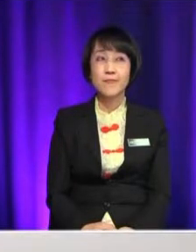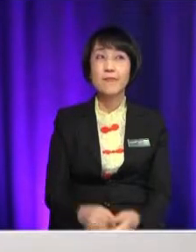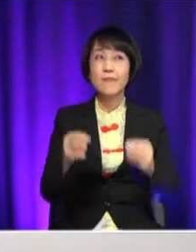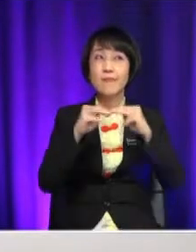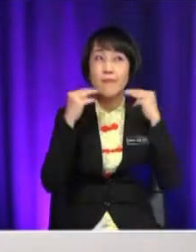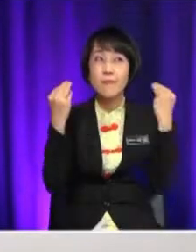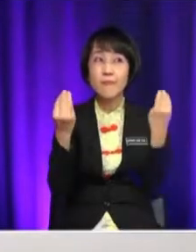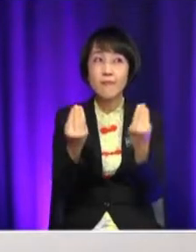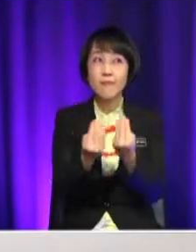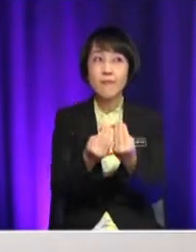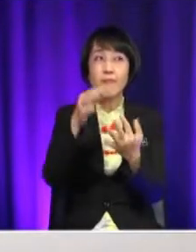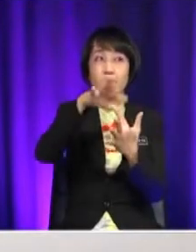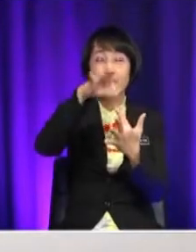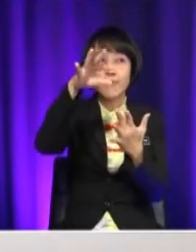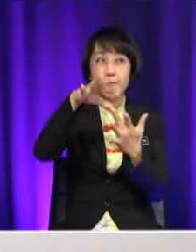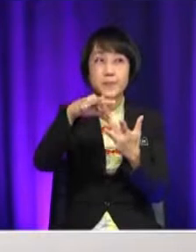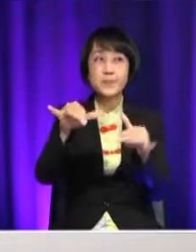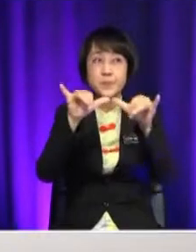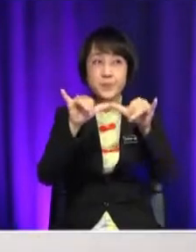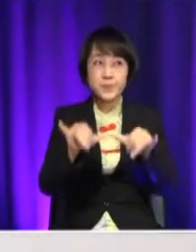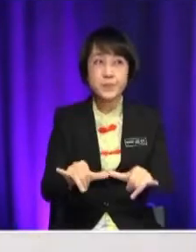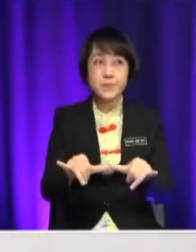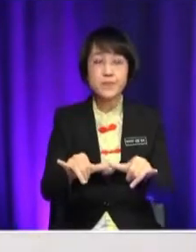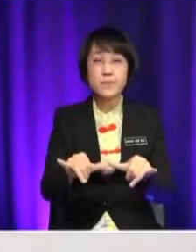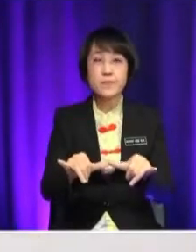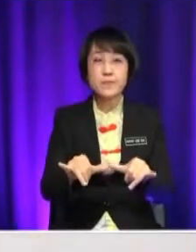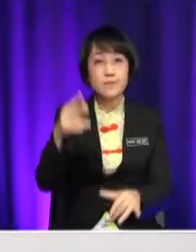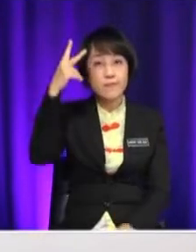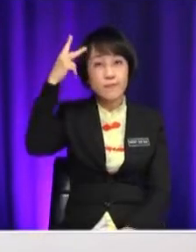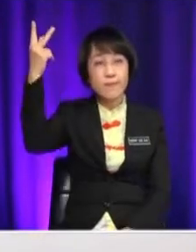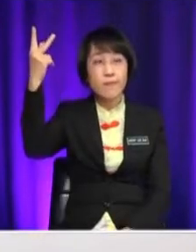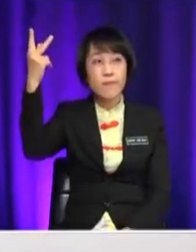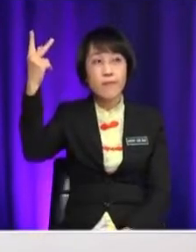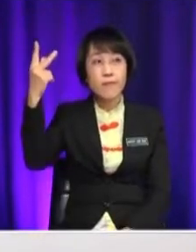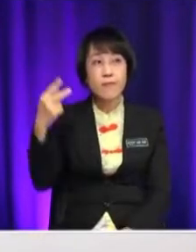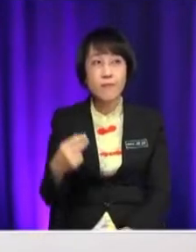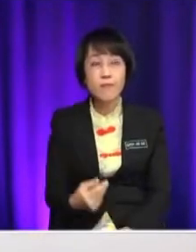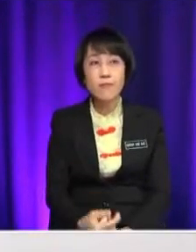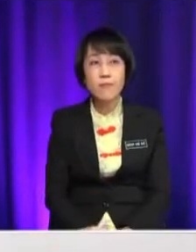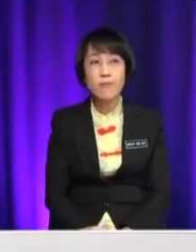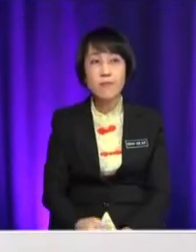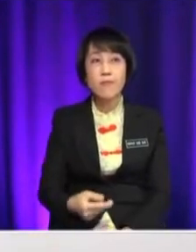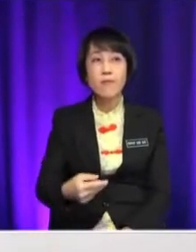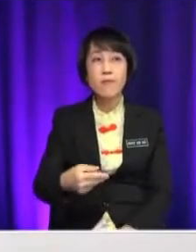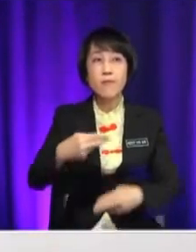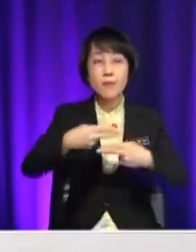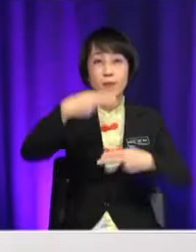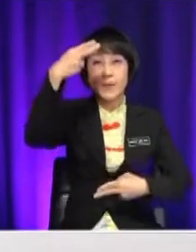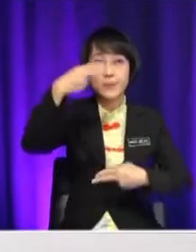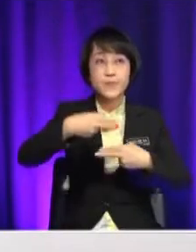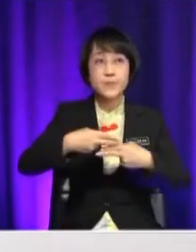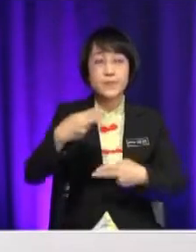Masyarakat memilih penginapan yang berkonsepkan hotel hijau. Okey, yang ni, yang ni kan Yus, nombor satu